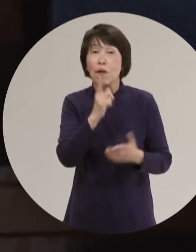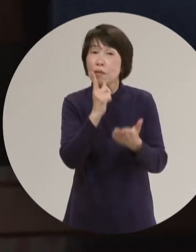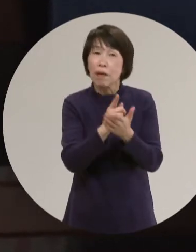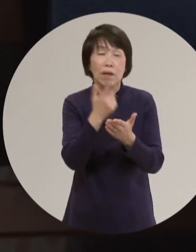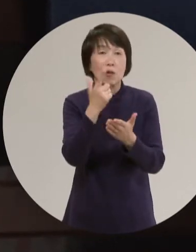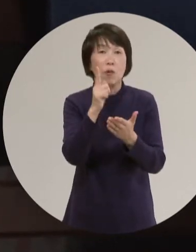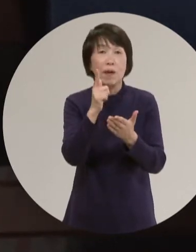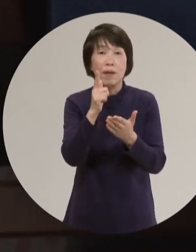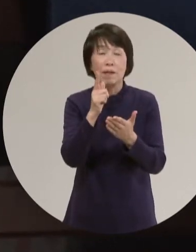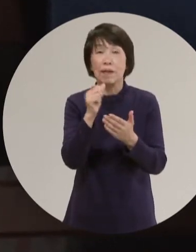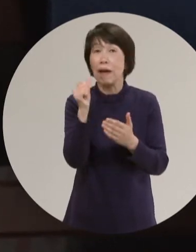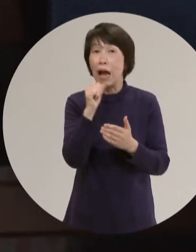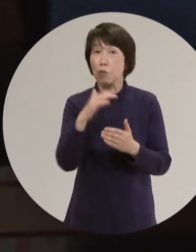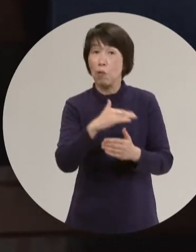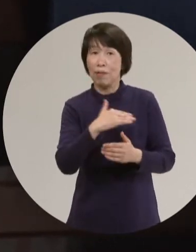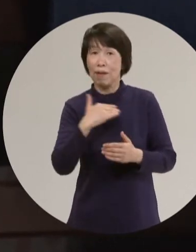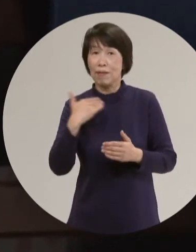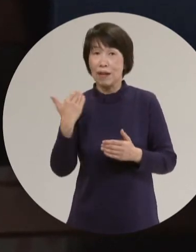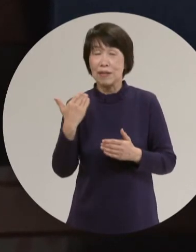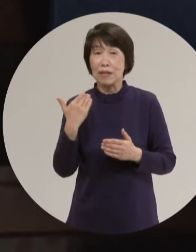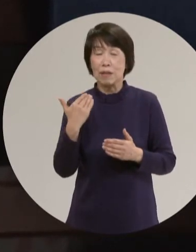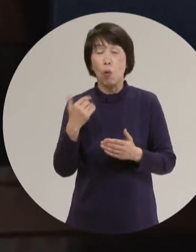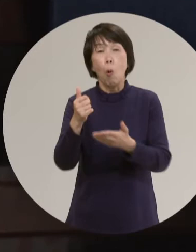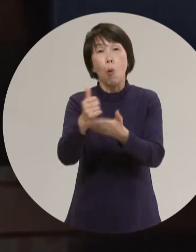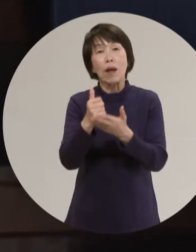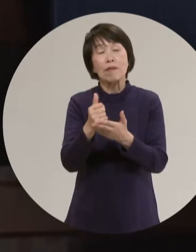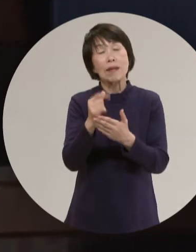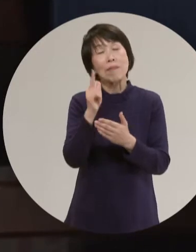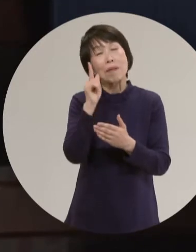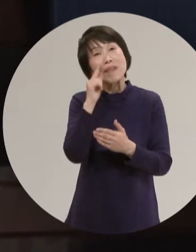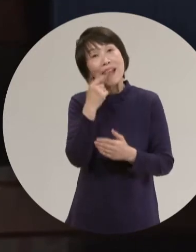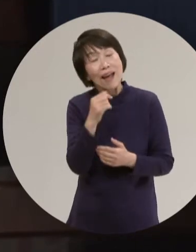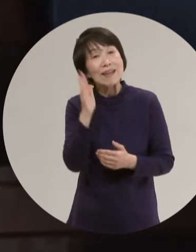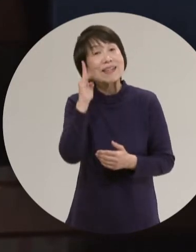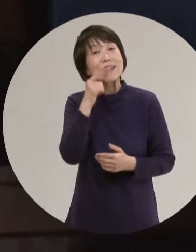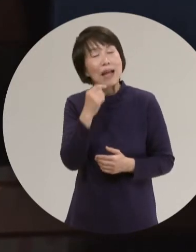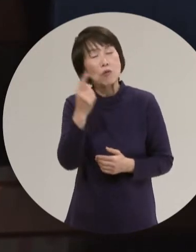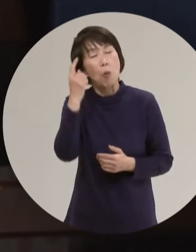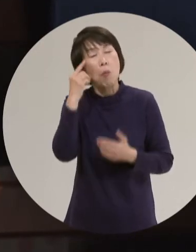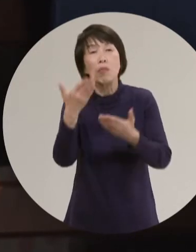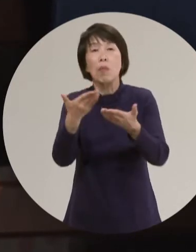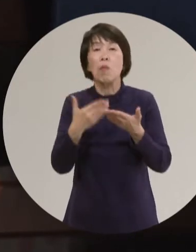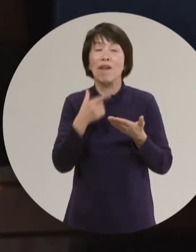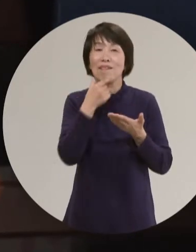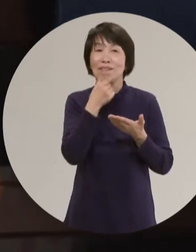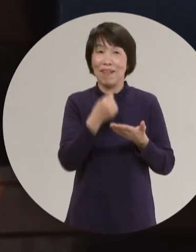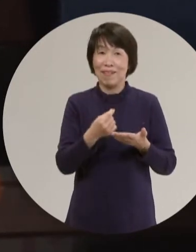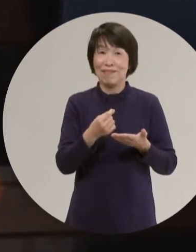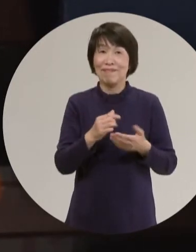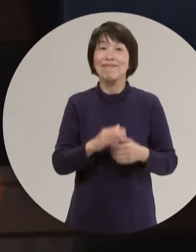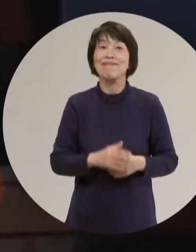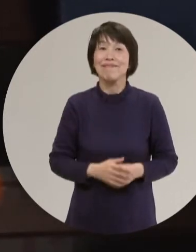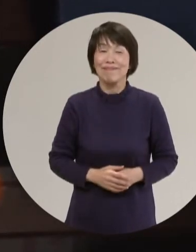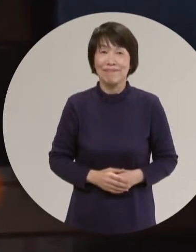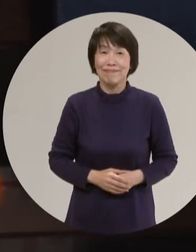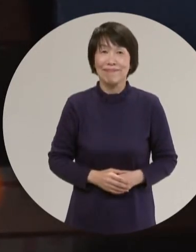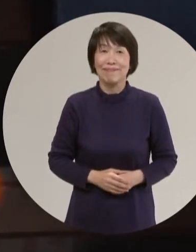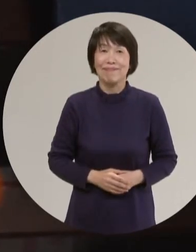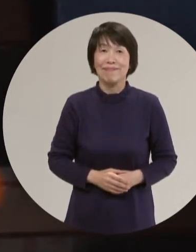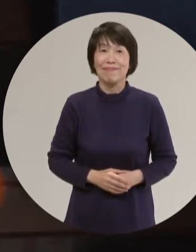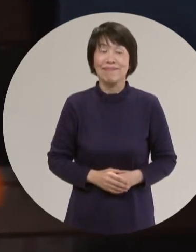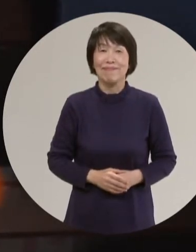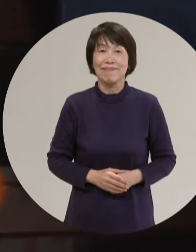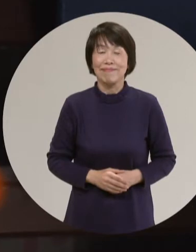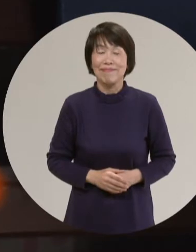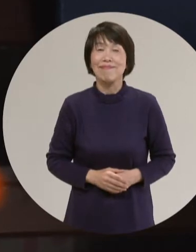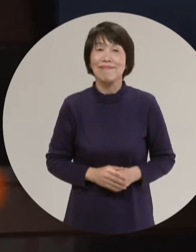にやっぱりガイドは一つの資源やと、観光資源やと、はあ、いうふうに思ってもらえる